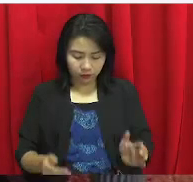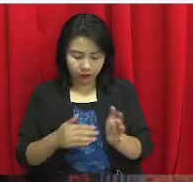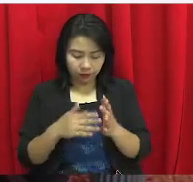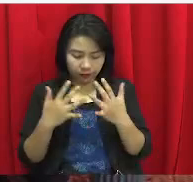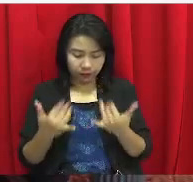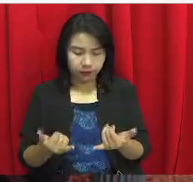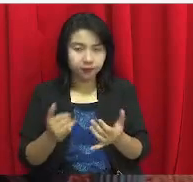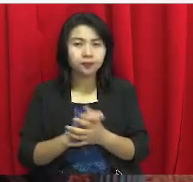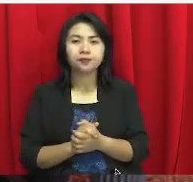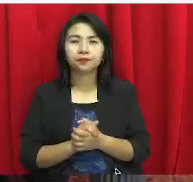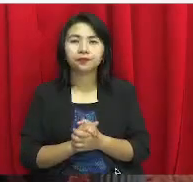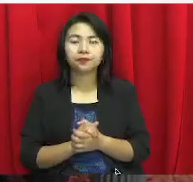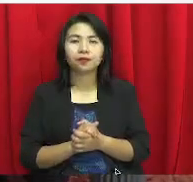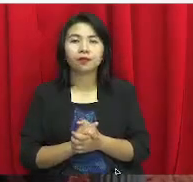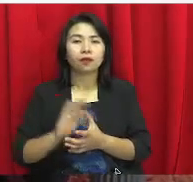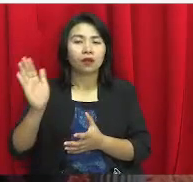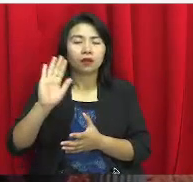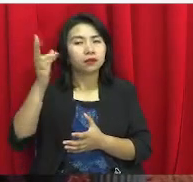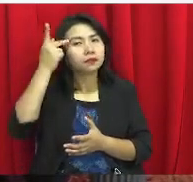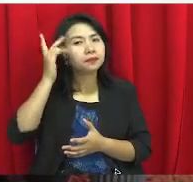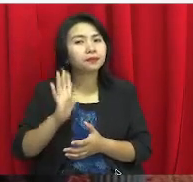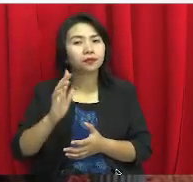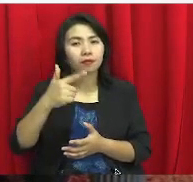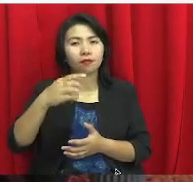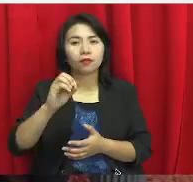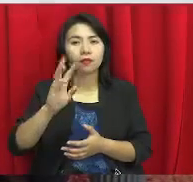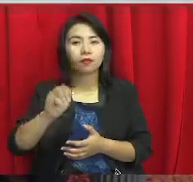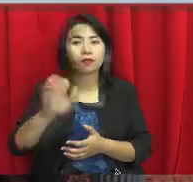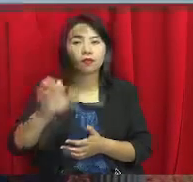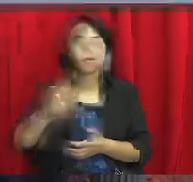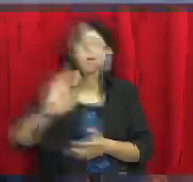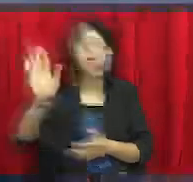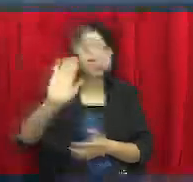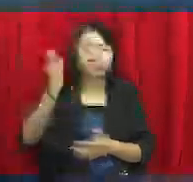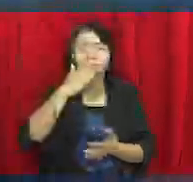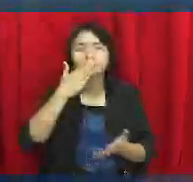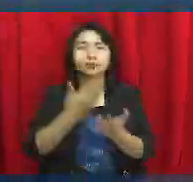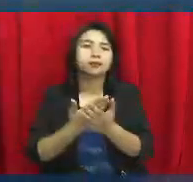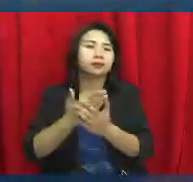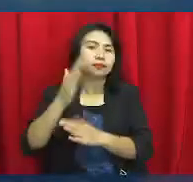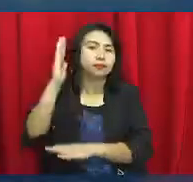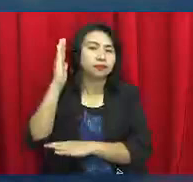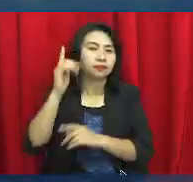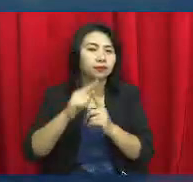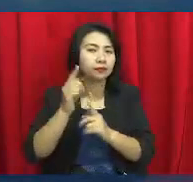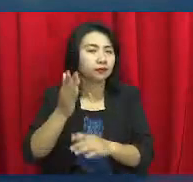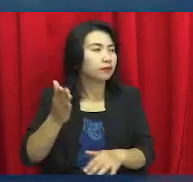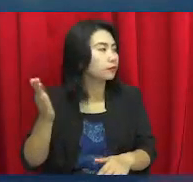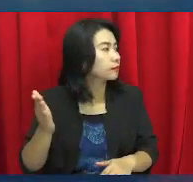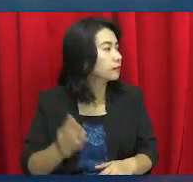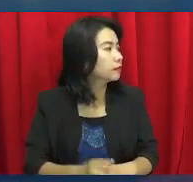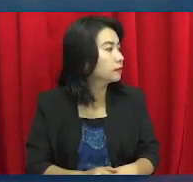programa, wala pong iba kundi si Pastor Gomer. Sir Gomer, sir! Sir Gomer Marciano, magandang tanghali po, Sir Gomer.